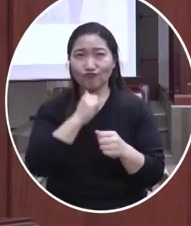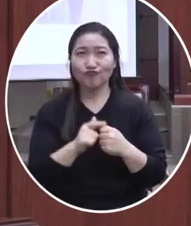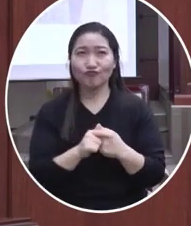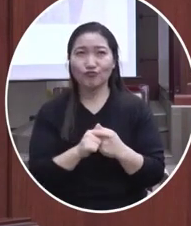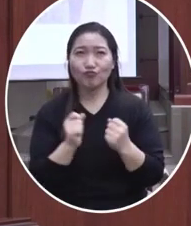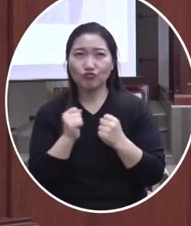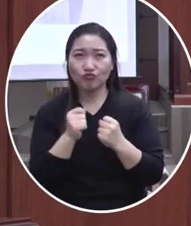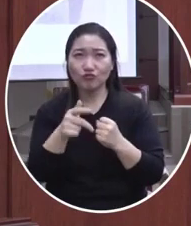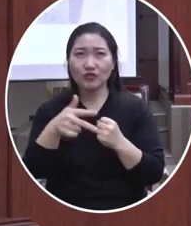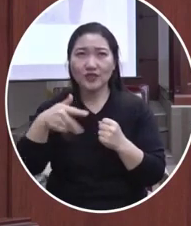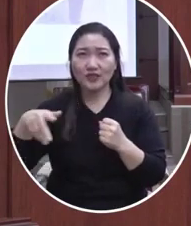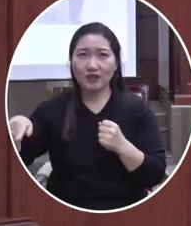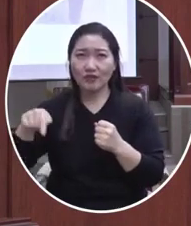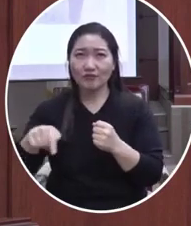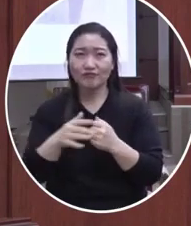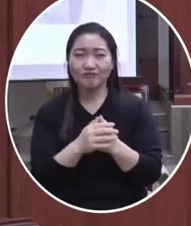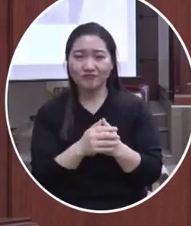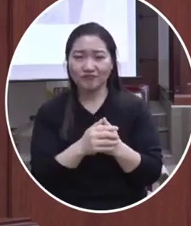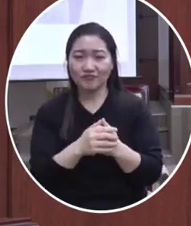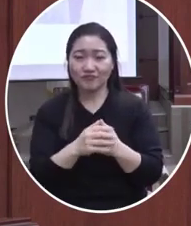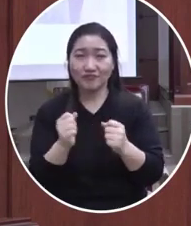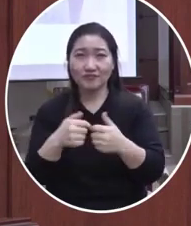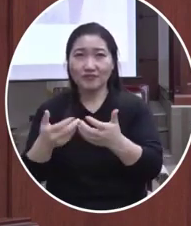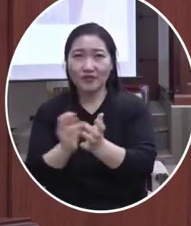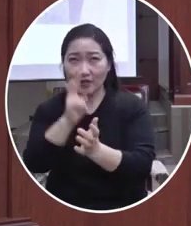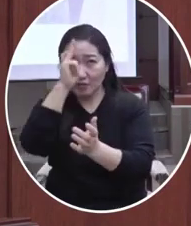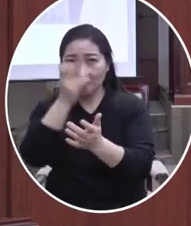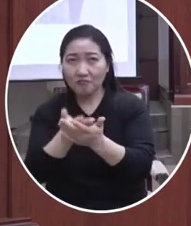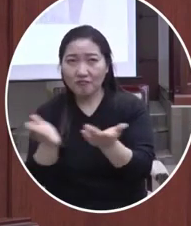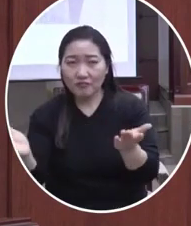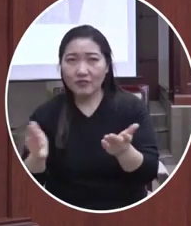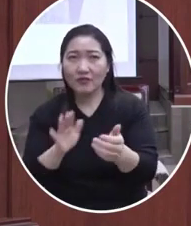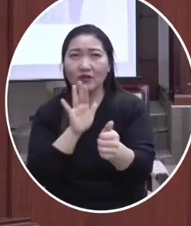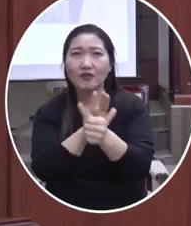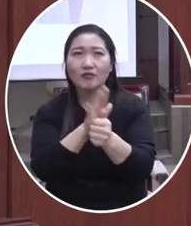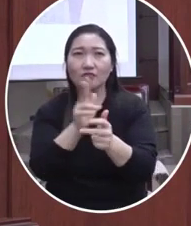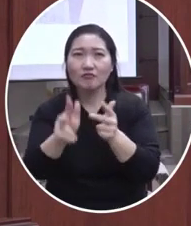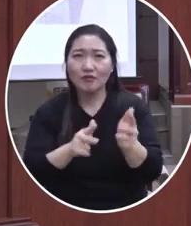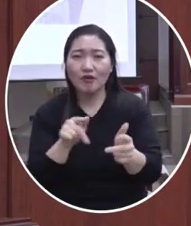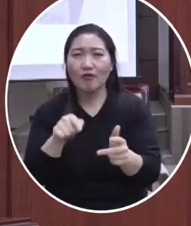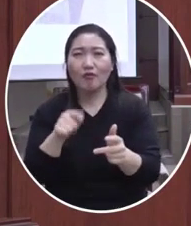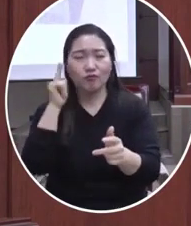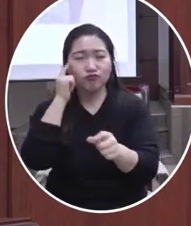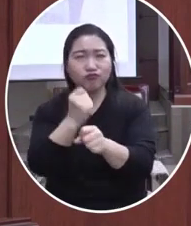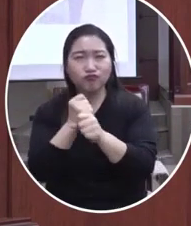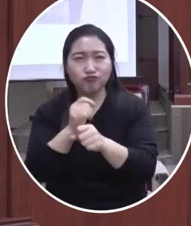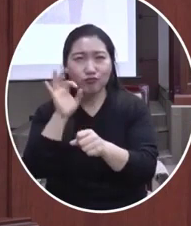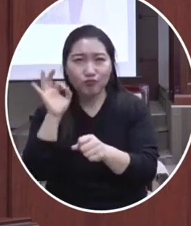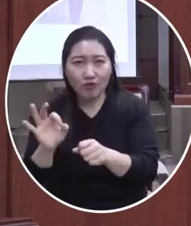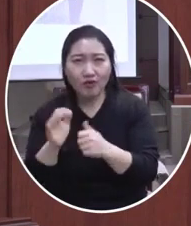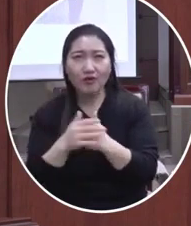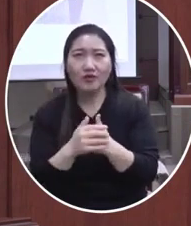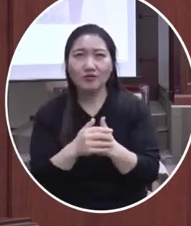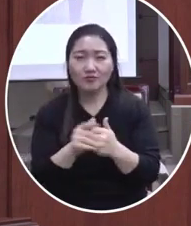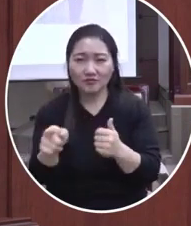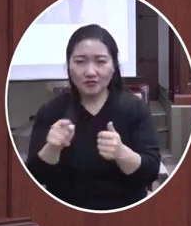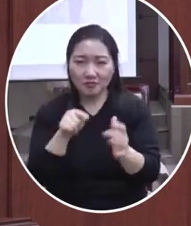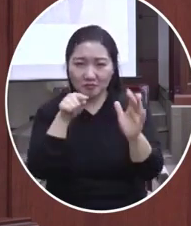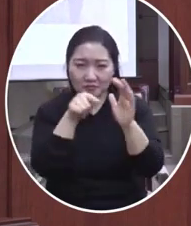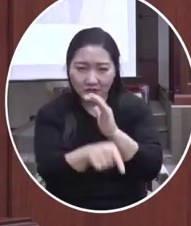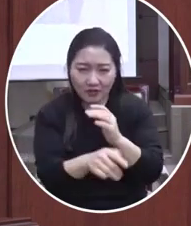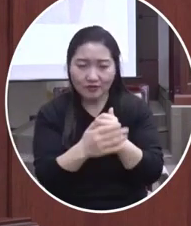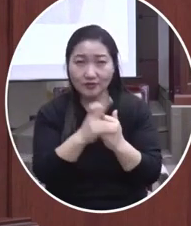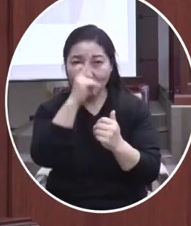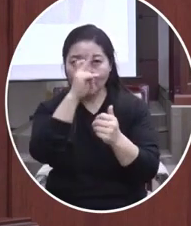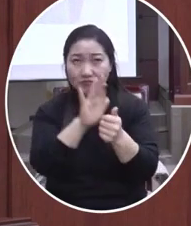경우 작년에 시범 운영했던 경로당 점심 제공 지원 사업의 효과를 분석해 본 결과 경로당을